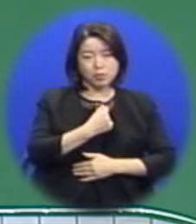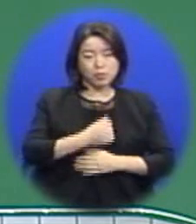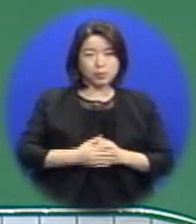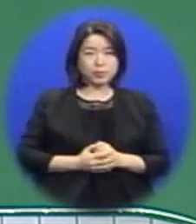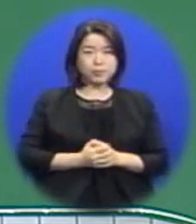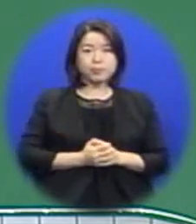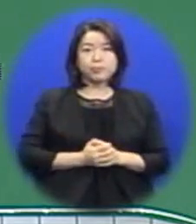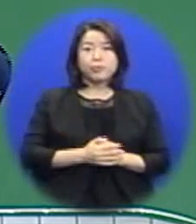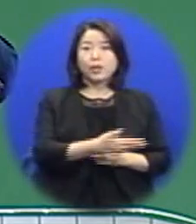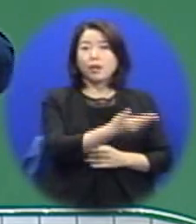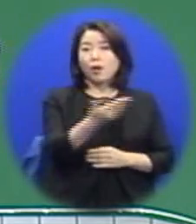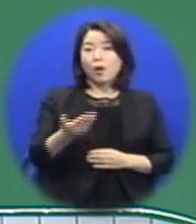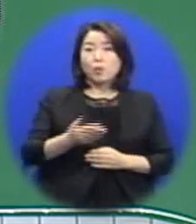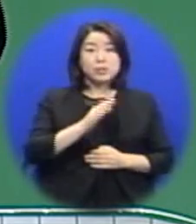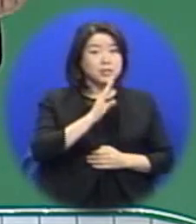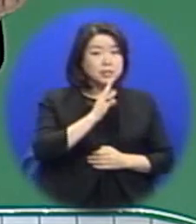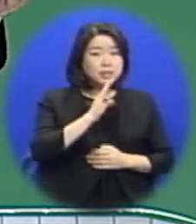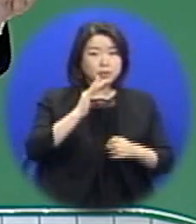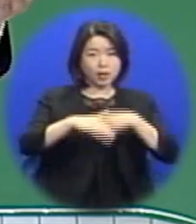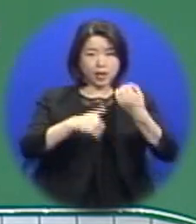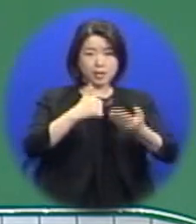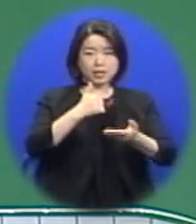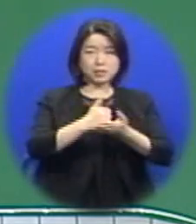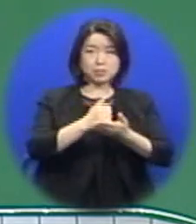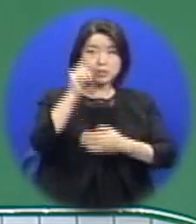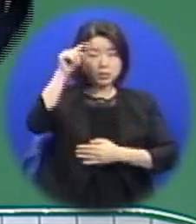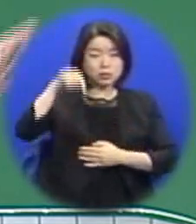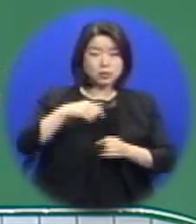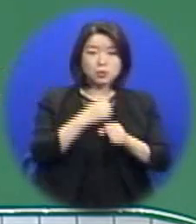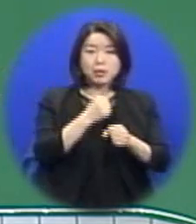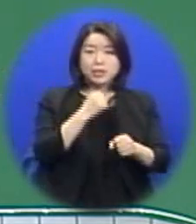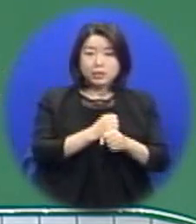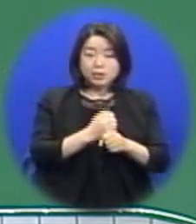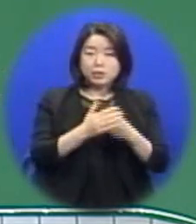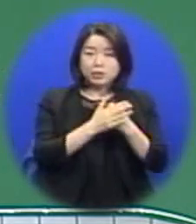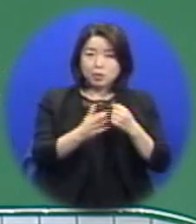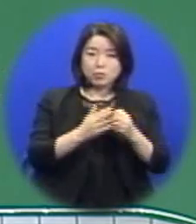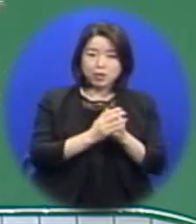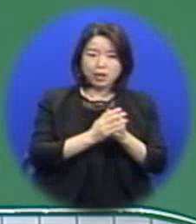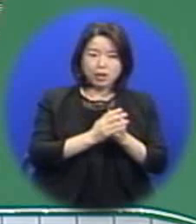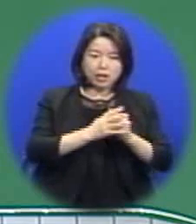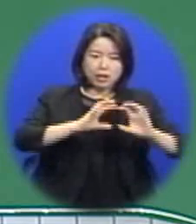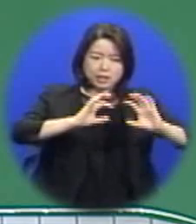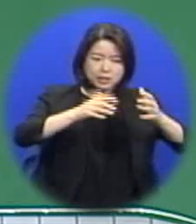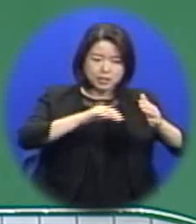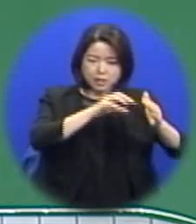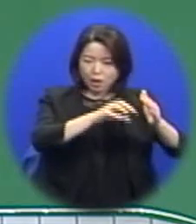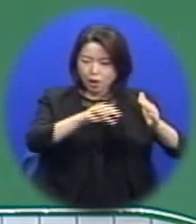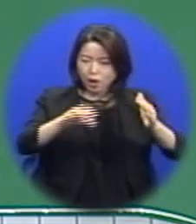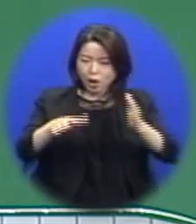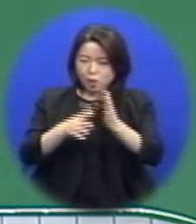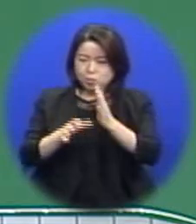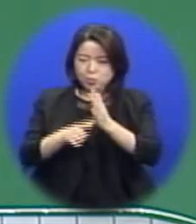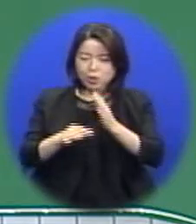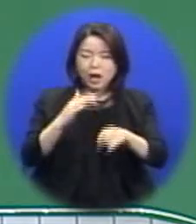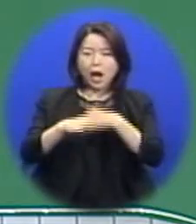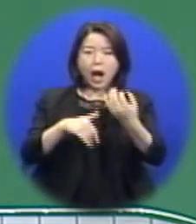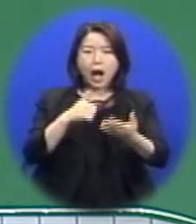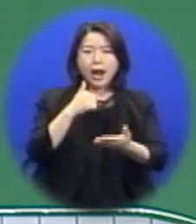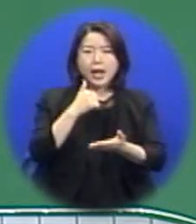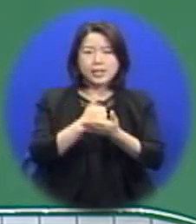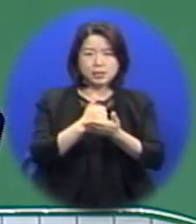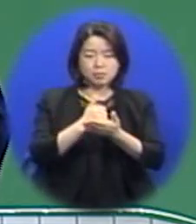여러분, 실제로 하나님이 천지를 창조하셨기에 세상 모든 만물에는 하나님의 흔적이 있습니다.